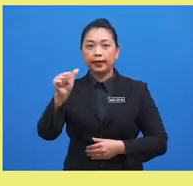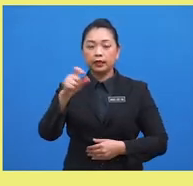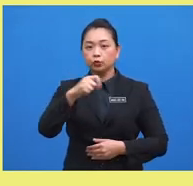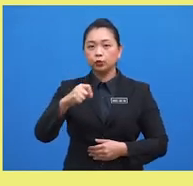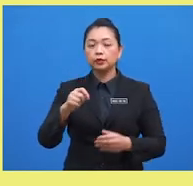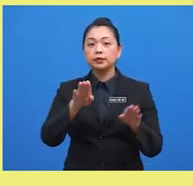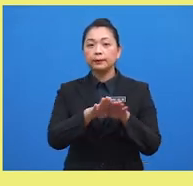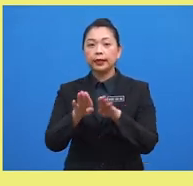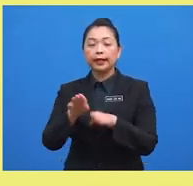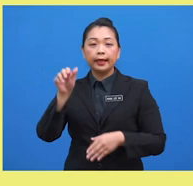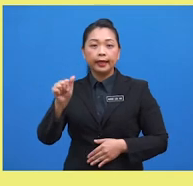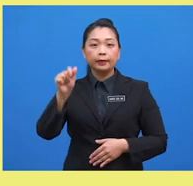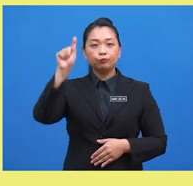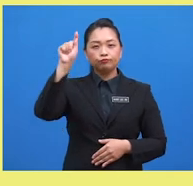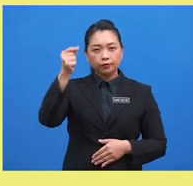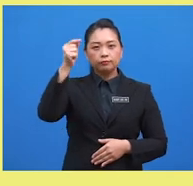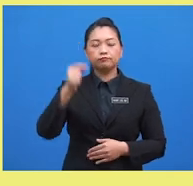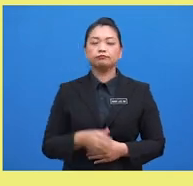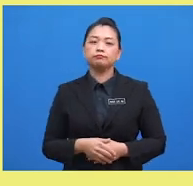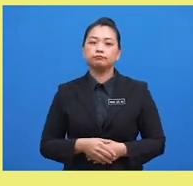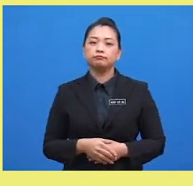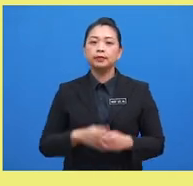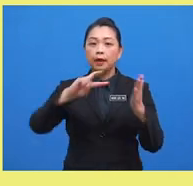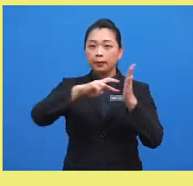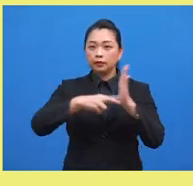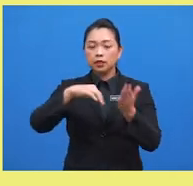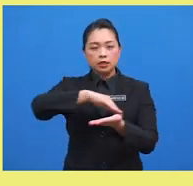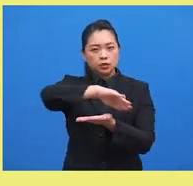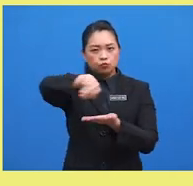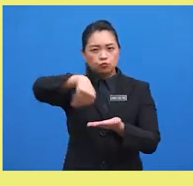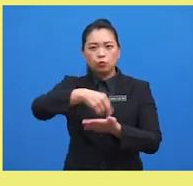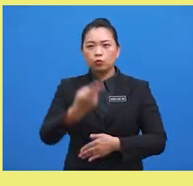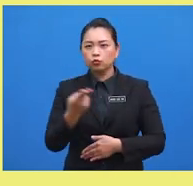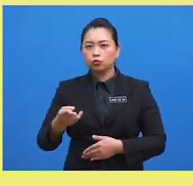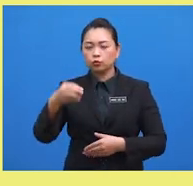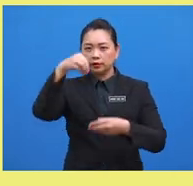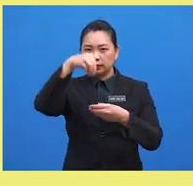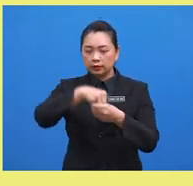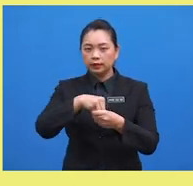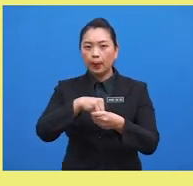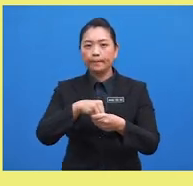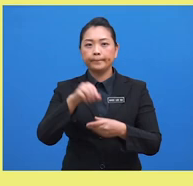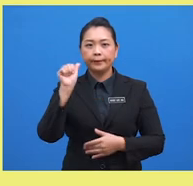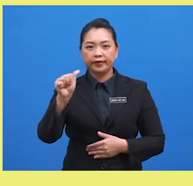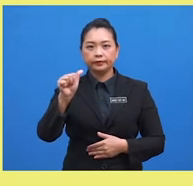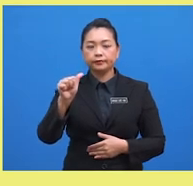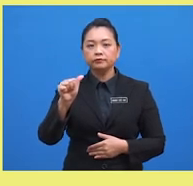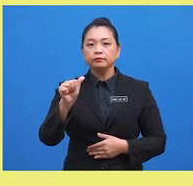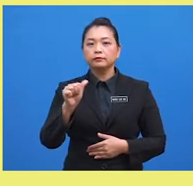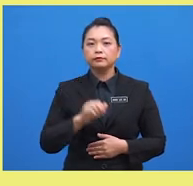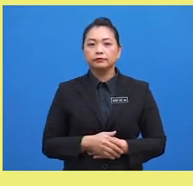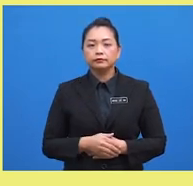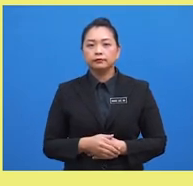ditulis sebagai A prime. Bermaksud semua unsur dalam set A. Set